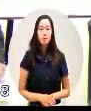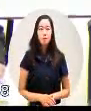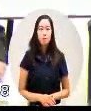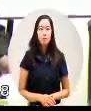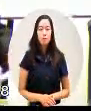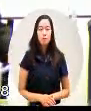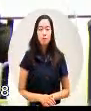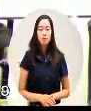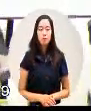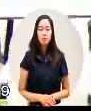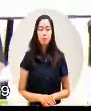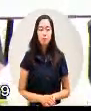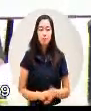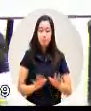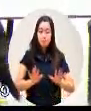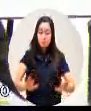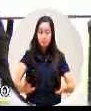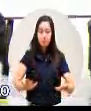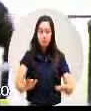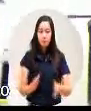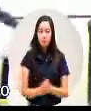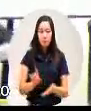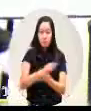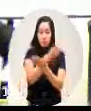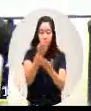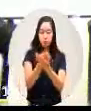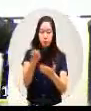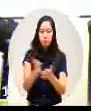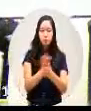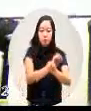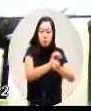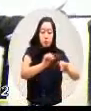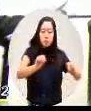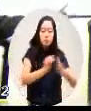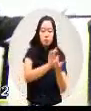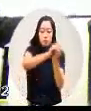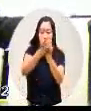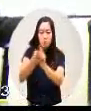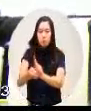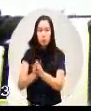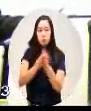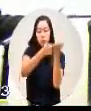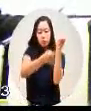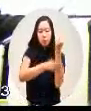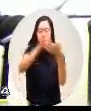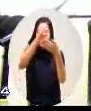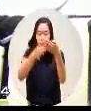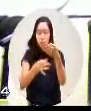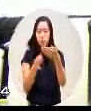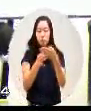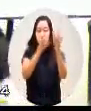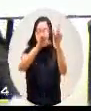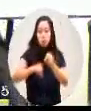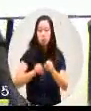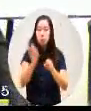目前。我们整体啊哈，也农机上也法源根据了哈，有作者按目